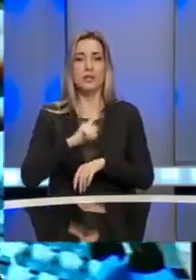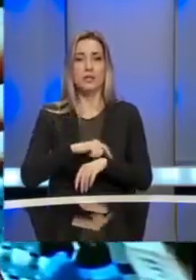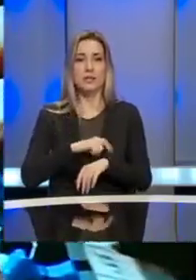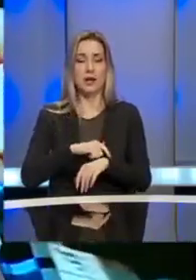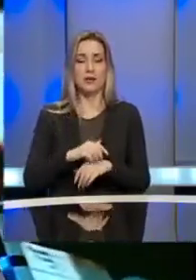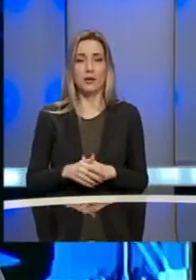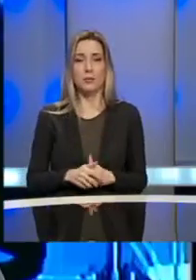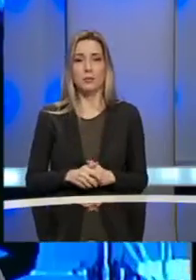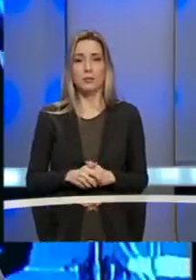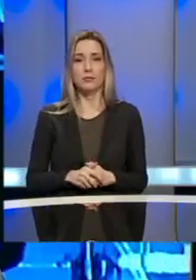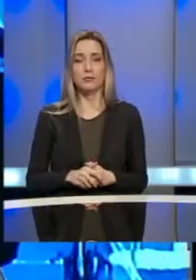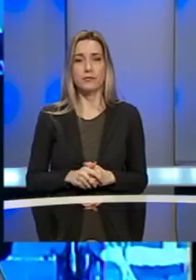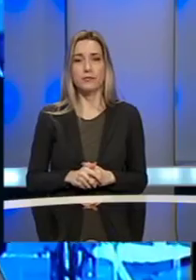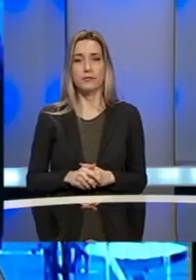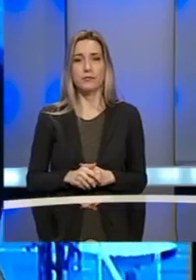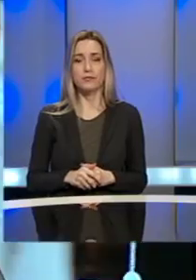Lea.